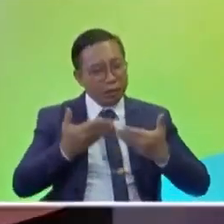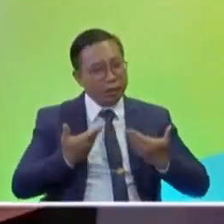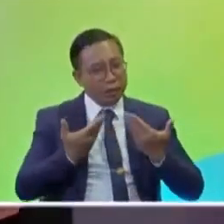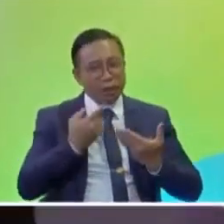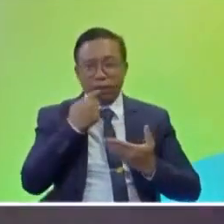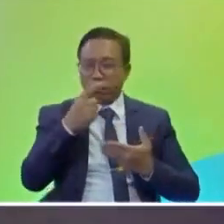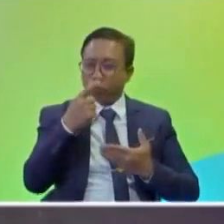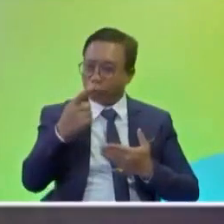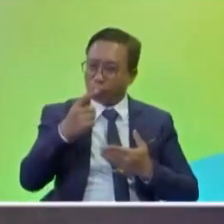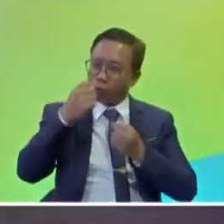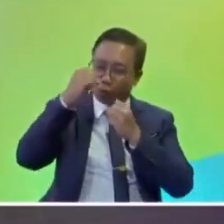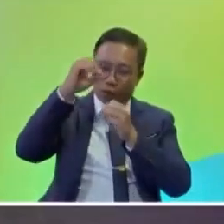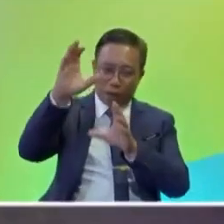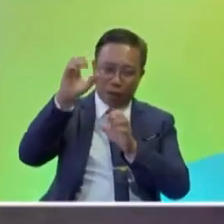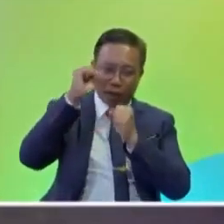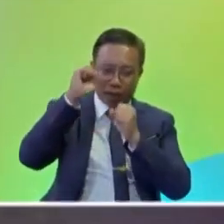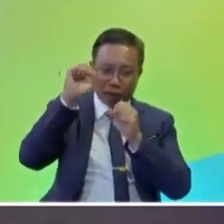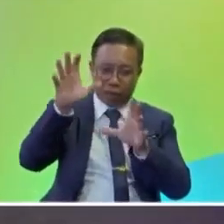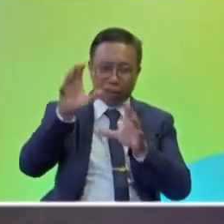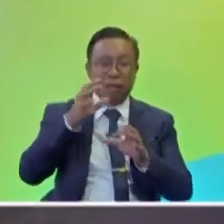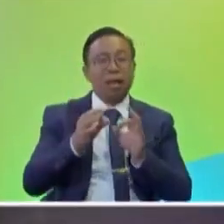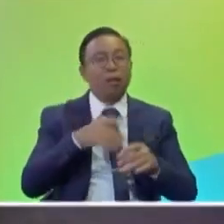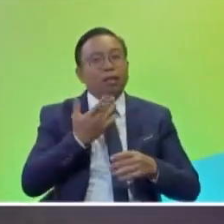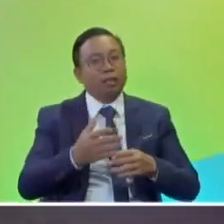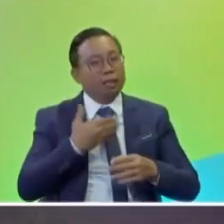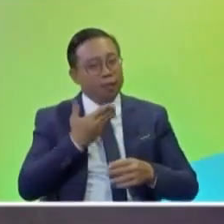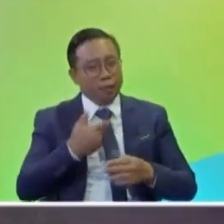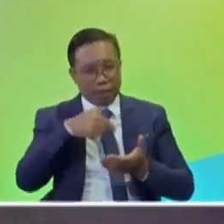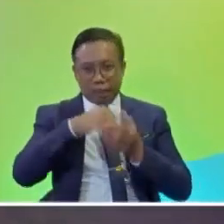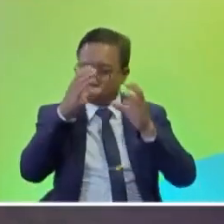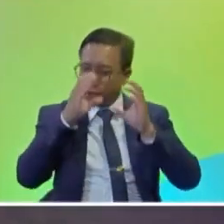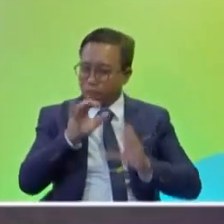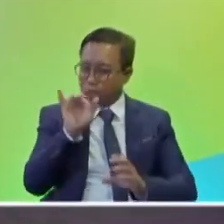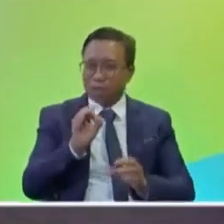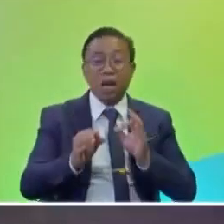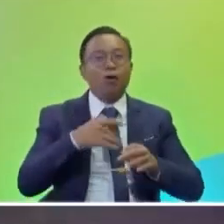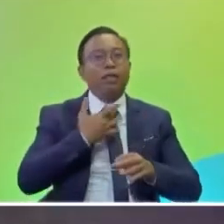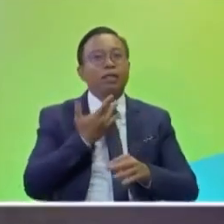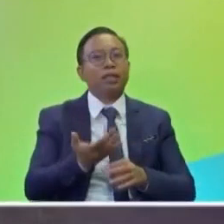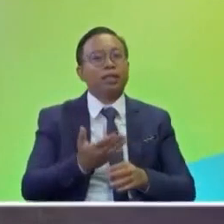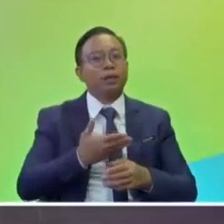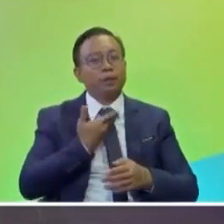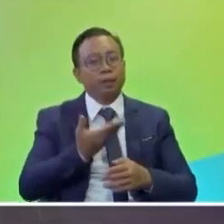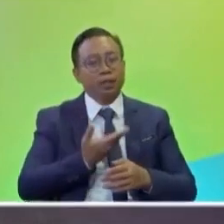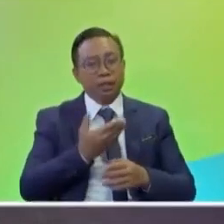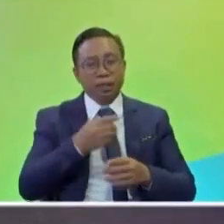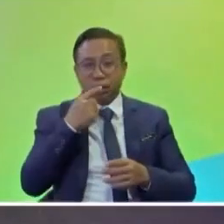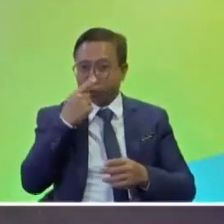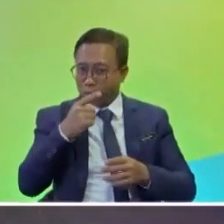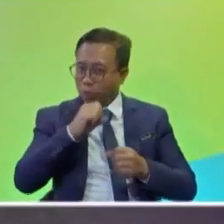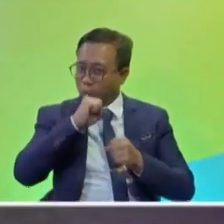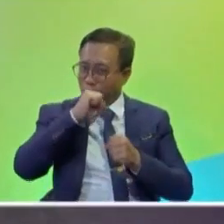sebut hora. Hore. Kalau rasa gembira beginilah caranya. Kalau rasa gembira sebut